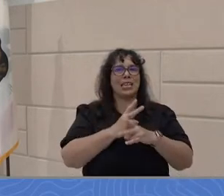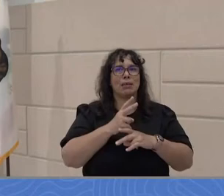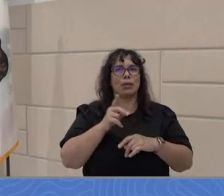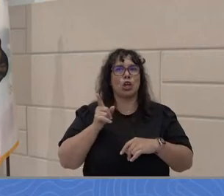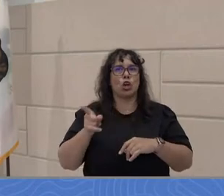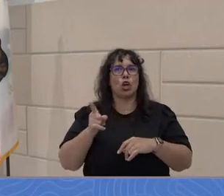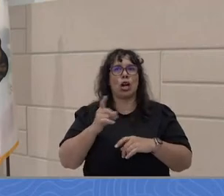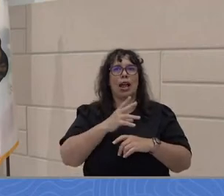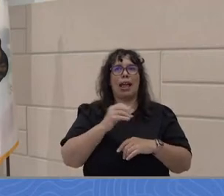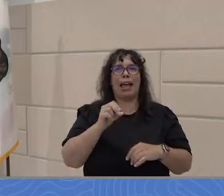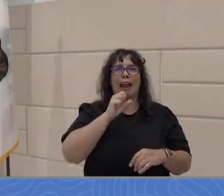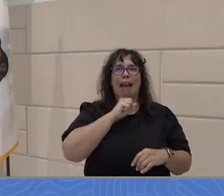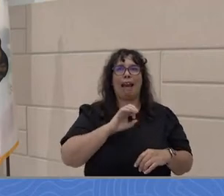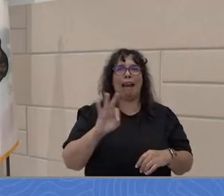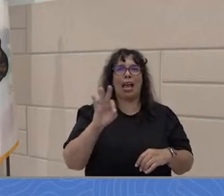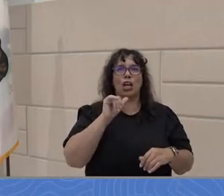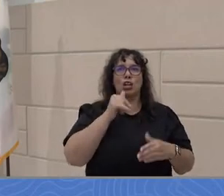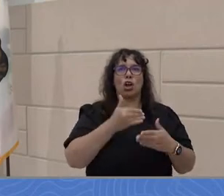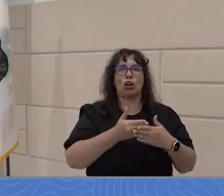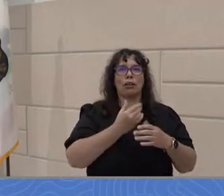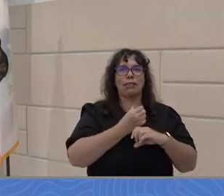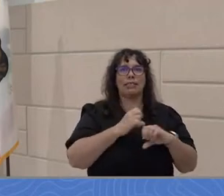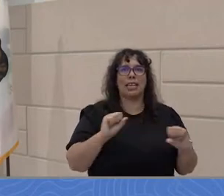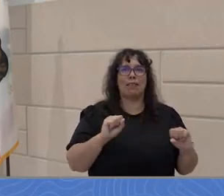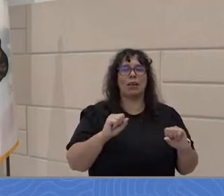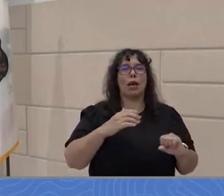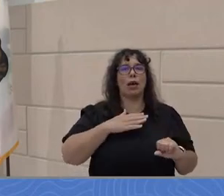នឹងកូនម្នាក់ទៀតរៀននៅក្នុងផ្ទះផងដែរ